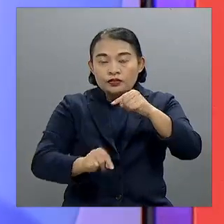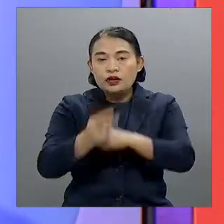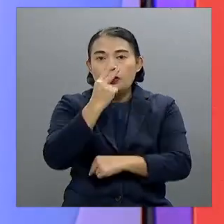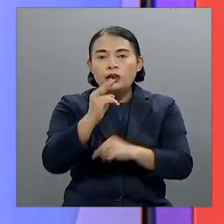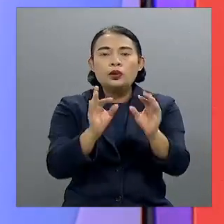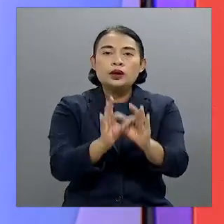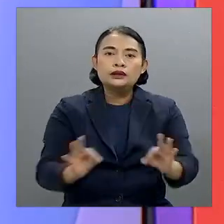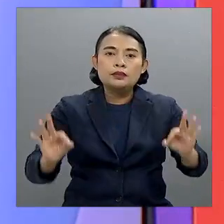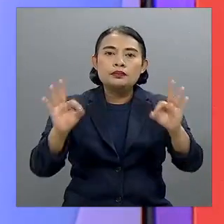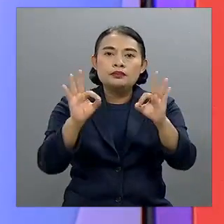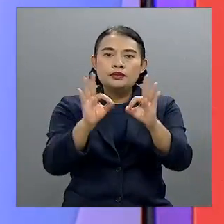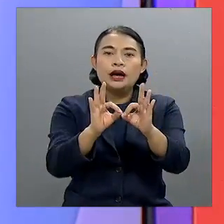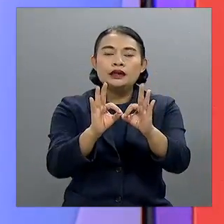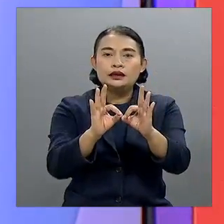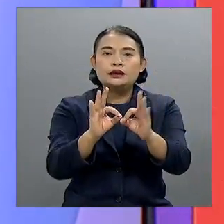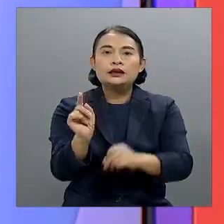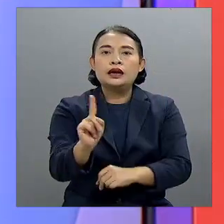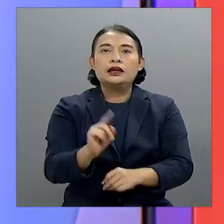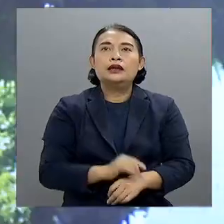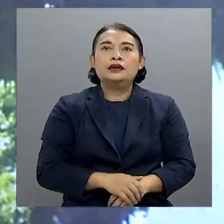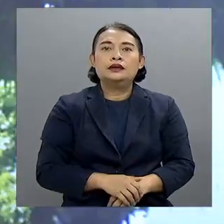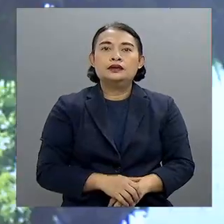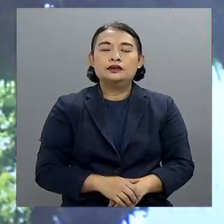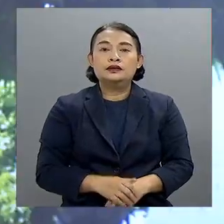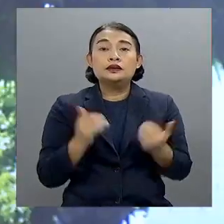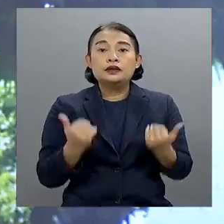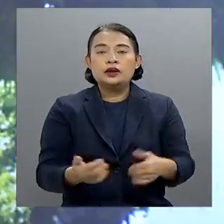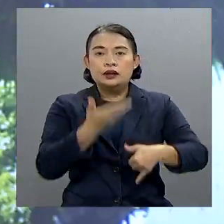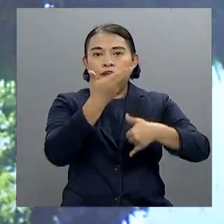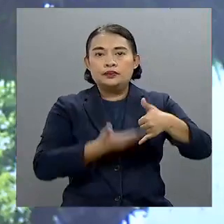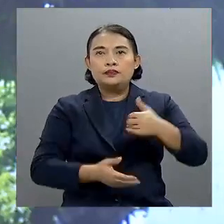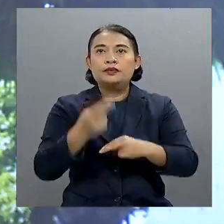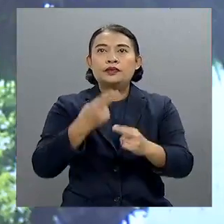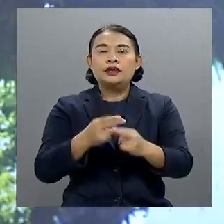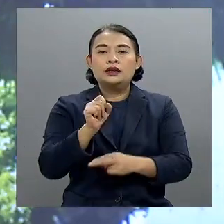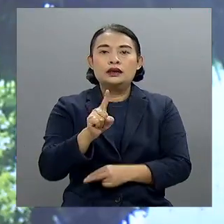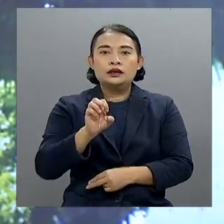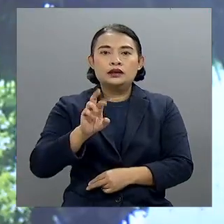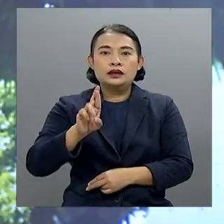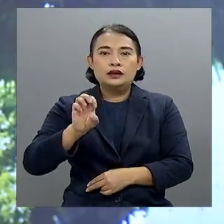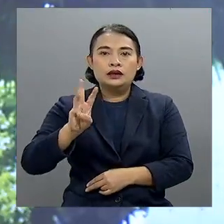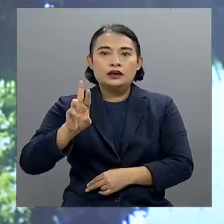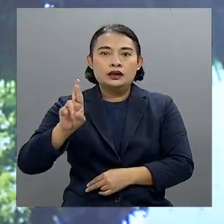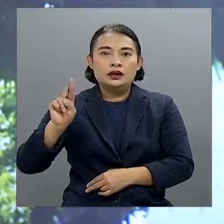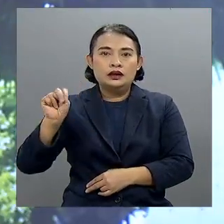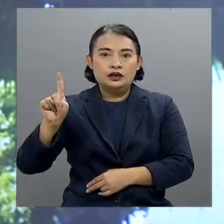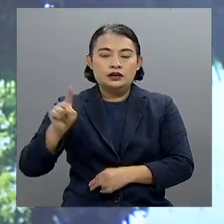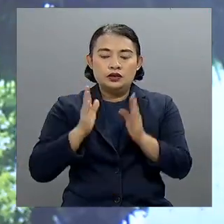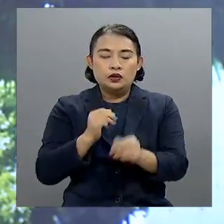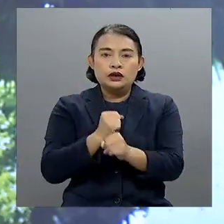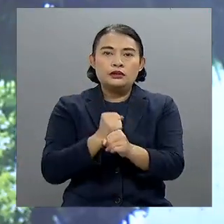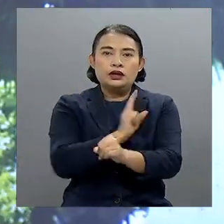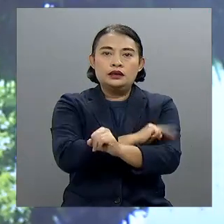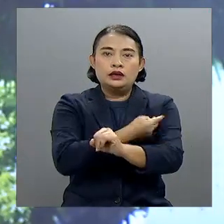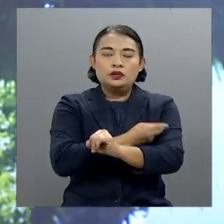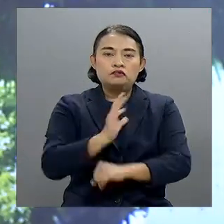ษในช่วงนี้หรือไม่ร่วมในรายการกับเราช่วงนี้กับคุณสิริวรรณจันทนจุลกะนะครับนักวิชาการสาธารณสุขทรงคุณวุฒิด้านอน